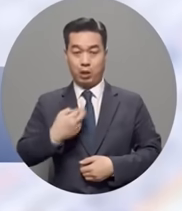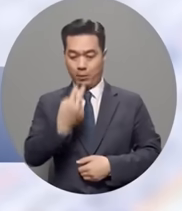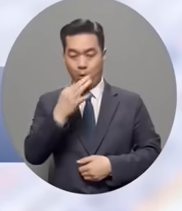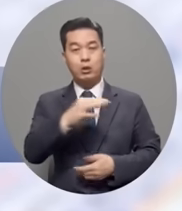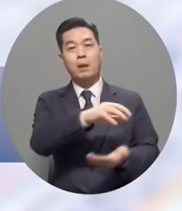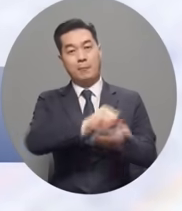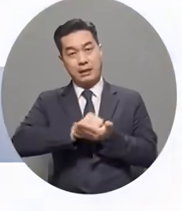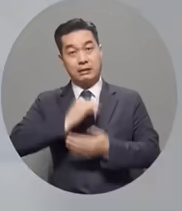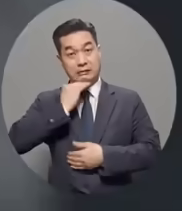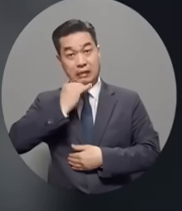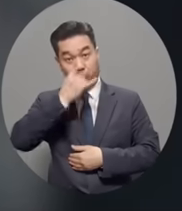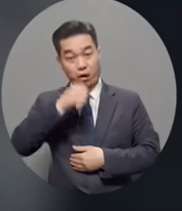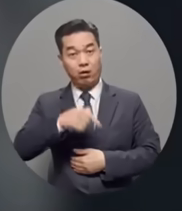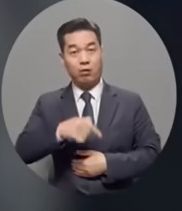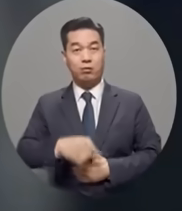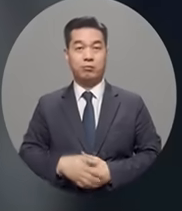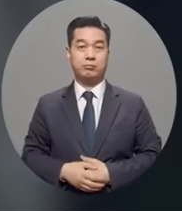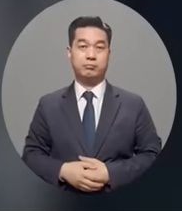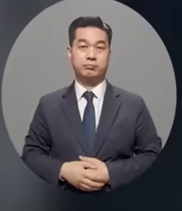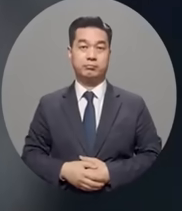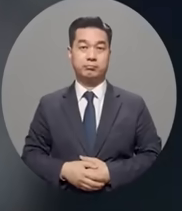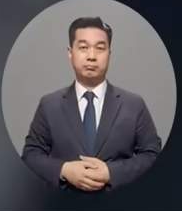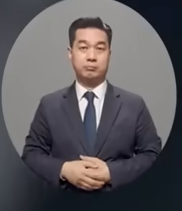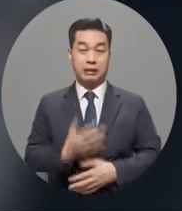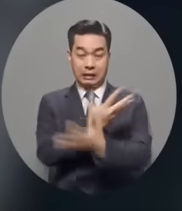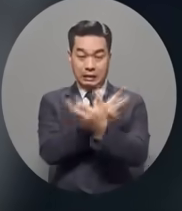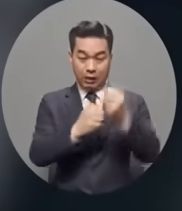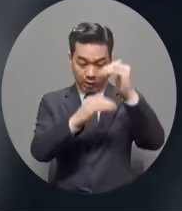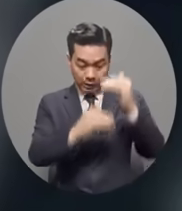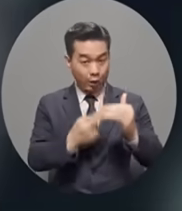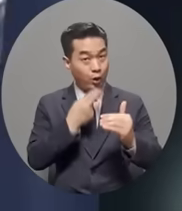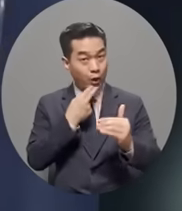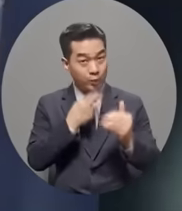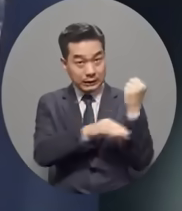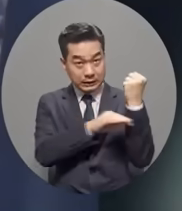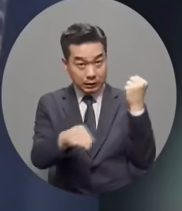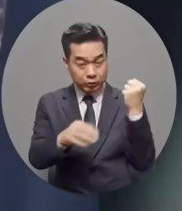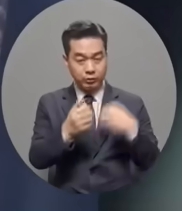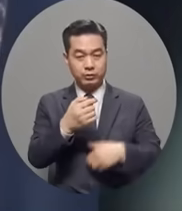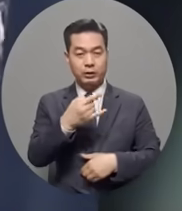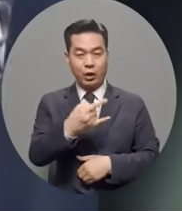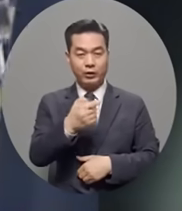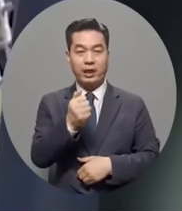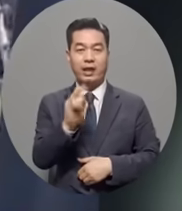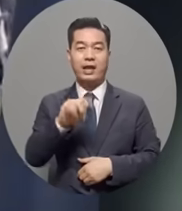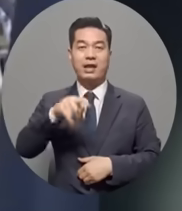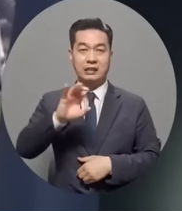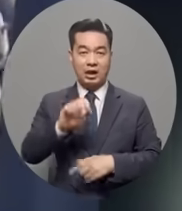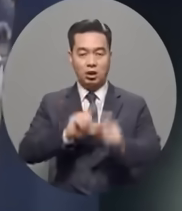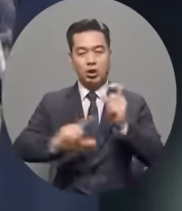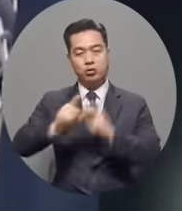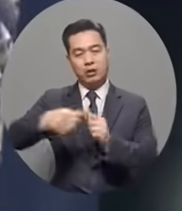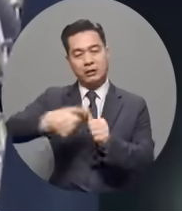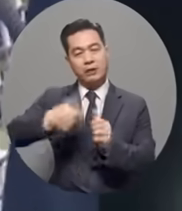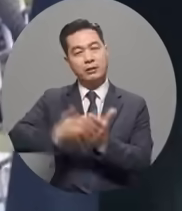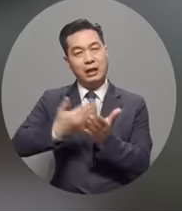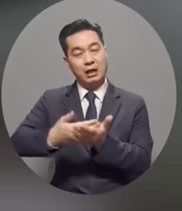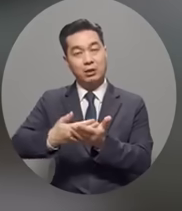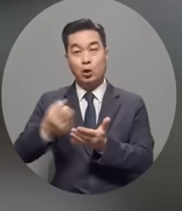기대를 갖고 있는 거죠. 약관에 없는 기준을 내세우며 현대해상이 추가 자문을 요구한 사례는 이뿐만이